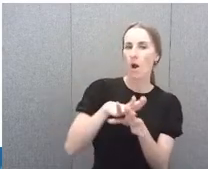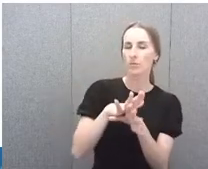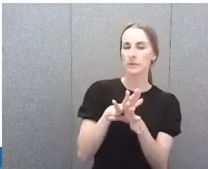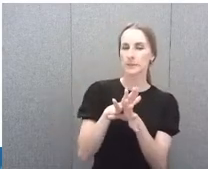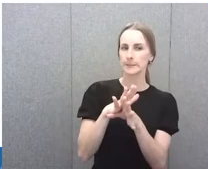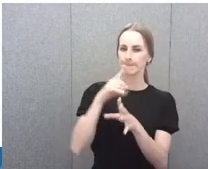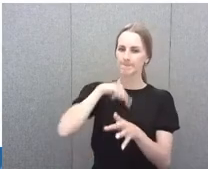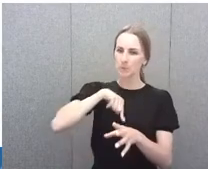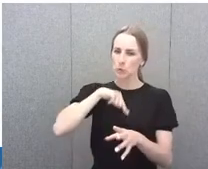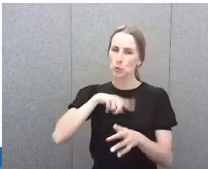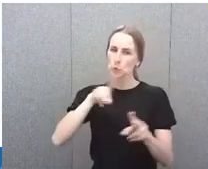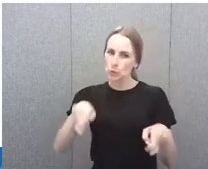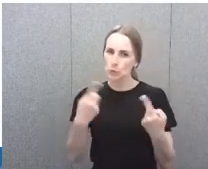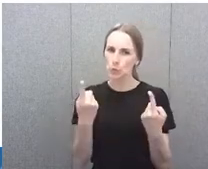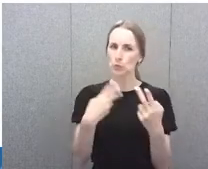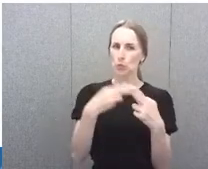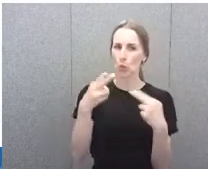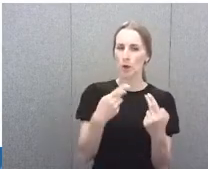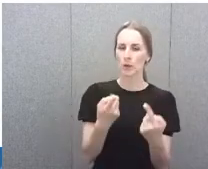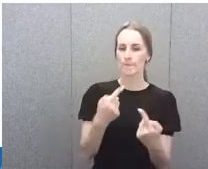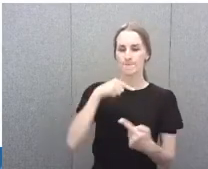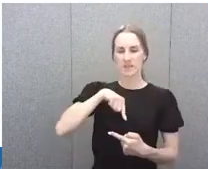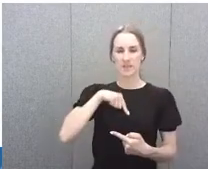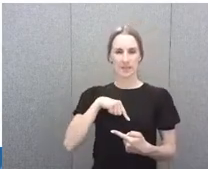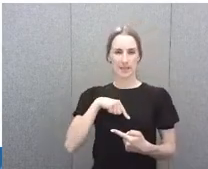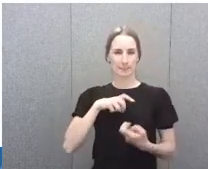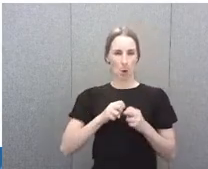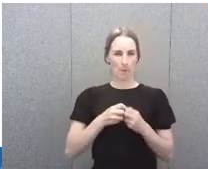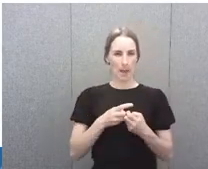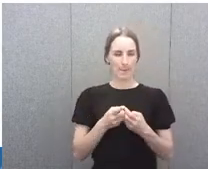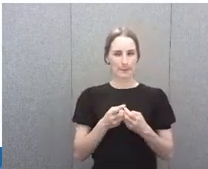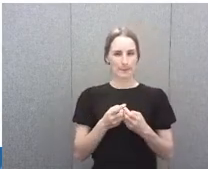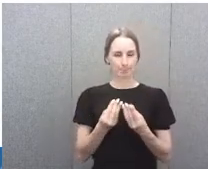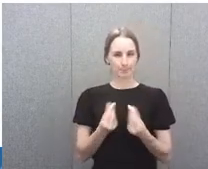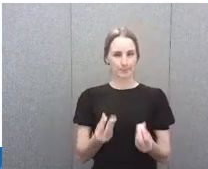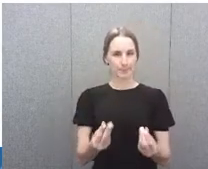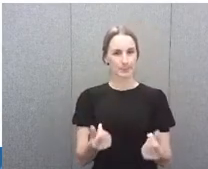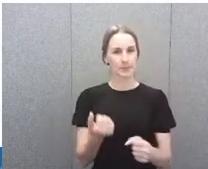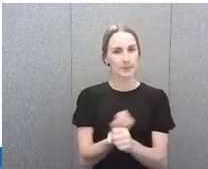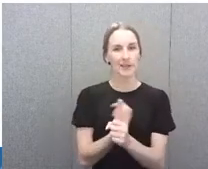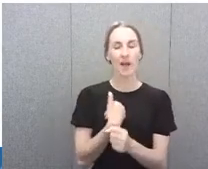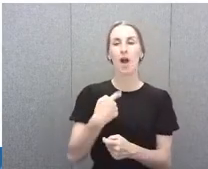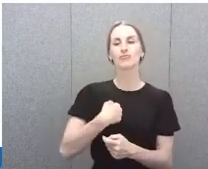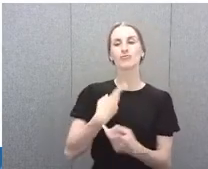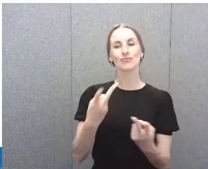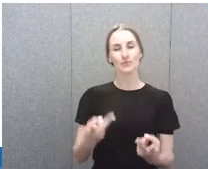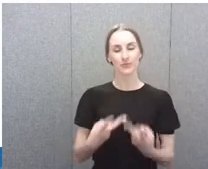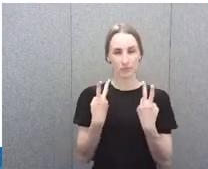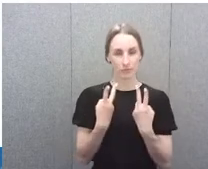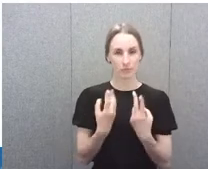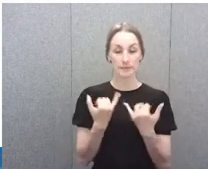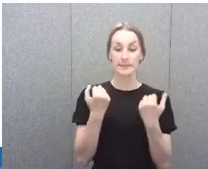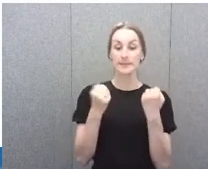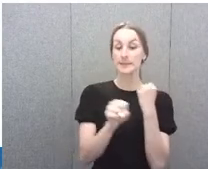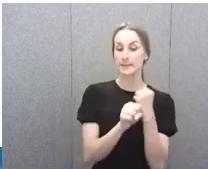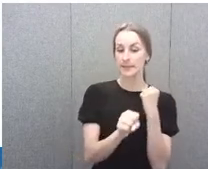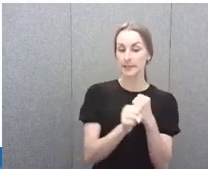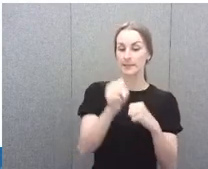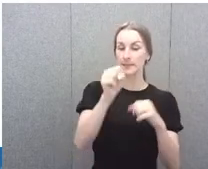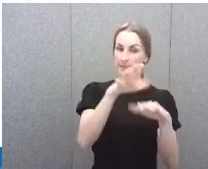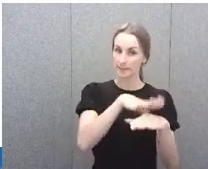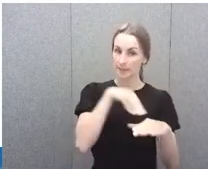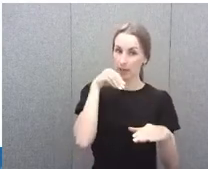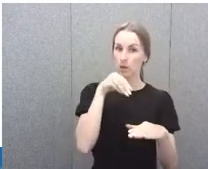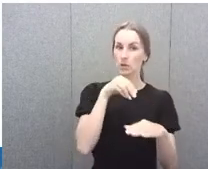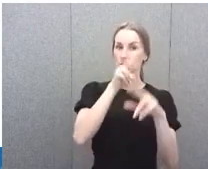основное препятствие, не только превзойти патриархальный уклад нашего общества, но и перебороть свои собственные внутренние барьеры. Сейчас